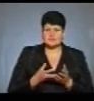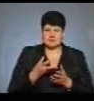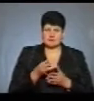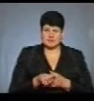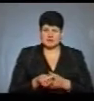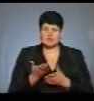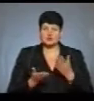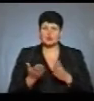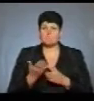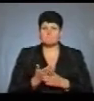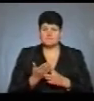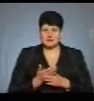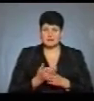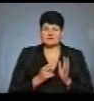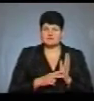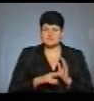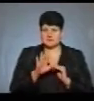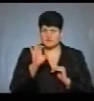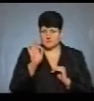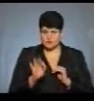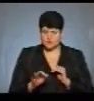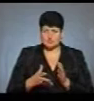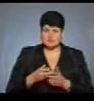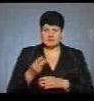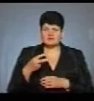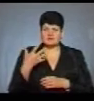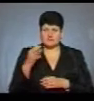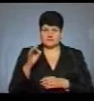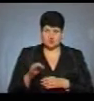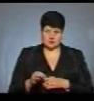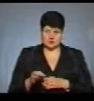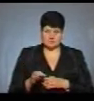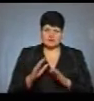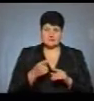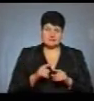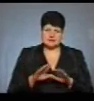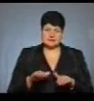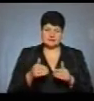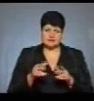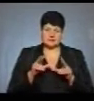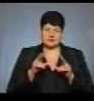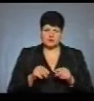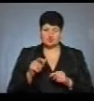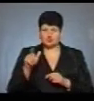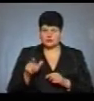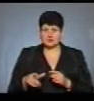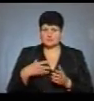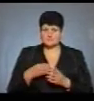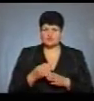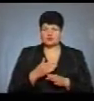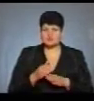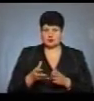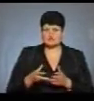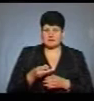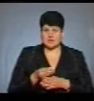якщо пільга 75%, то заплатити 25%. Це дасть гарантію, що людина свою частину